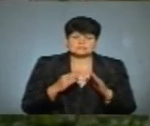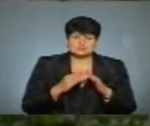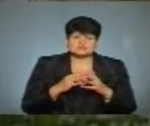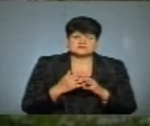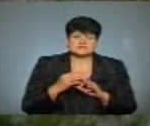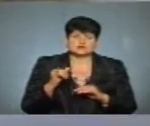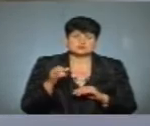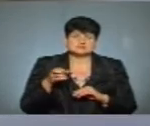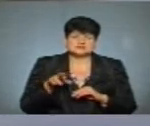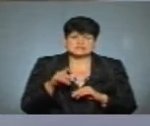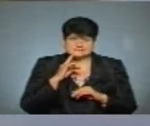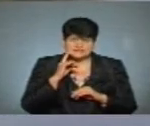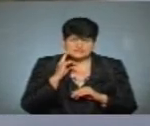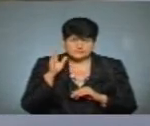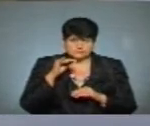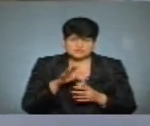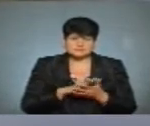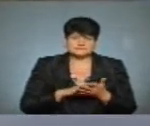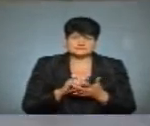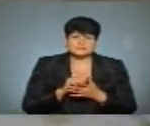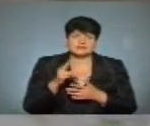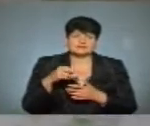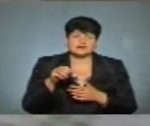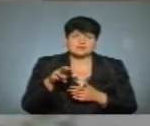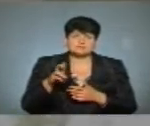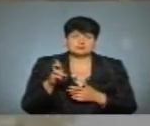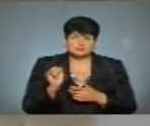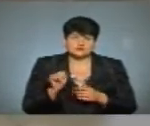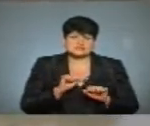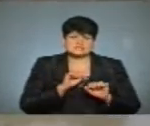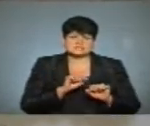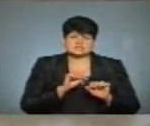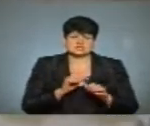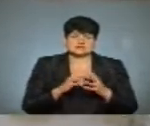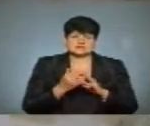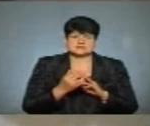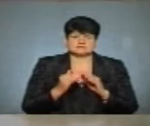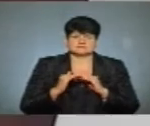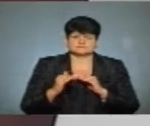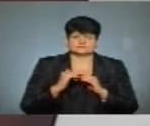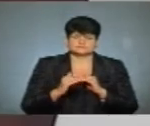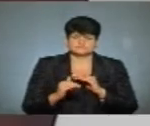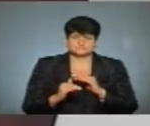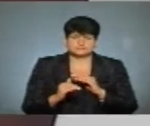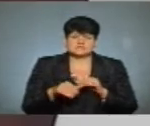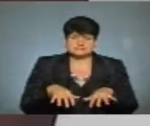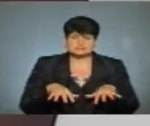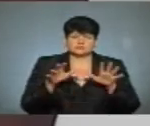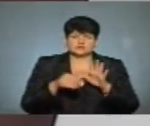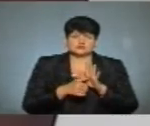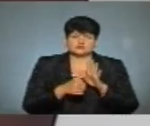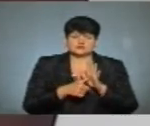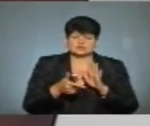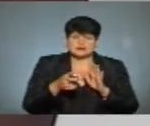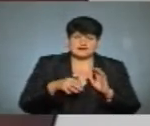селі Устя-Зелене вода розмила частину дамби, яка захищала від потоку води сільськогосподарські угіддя. Затопило 600